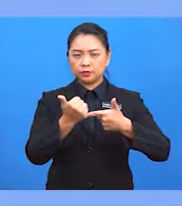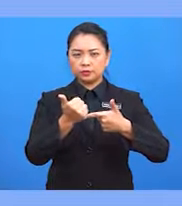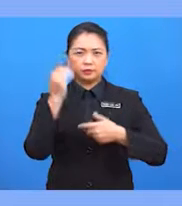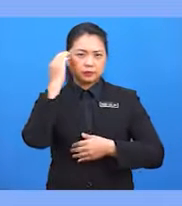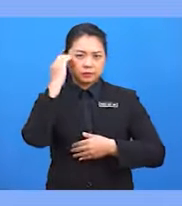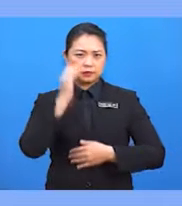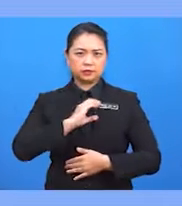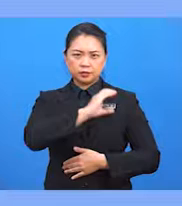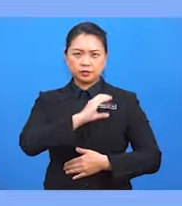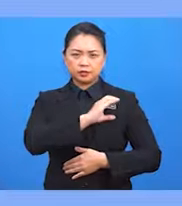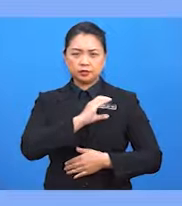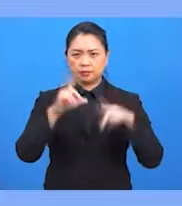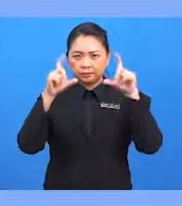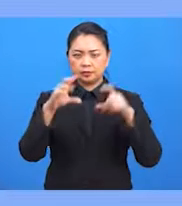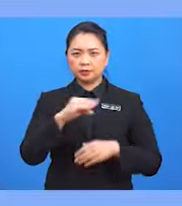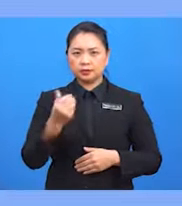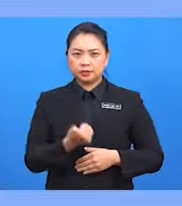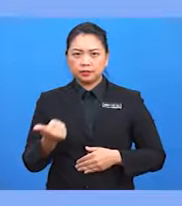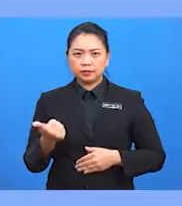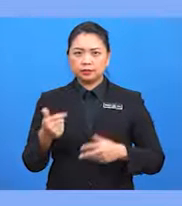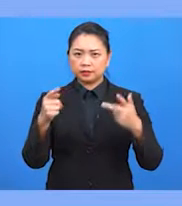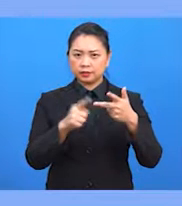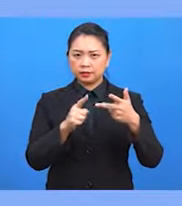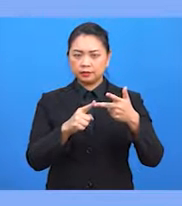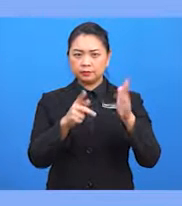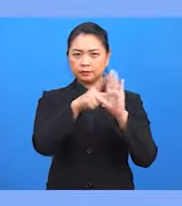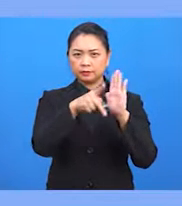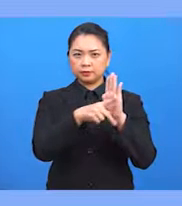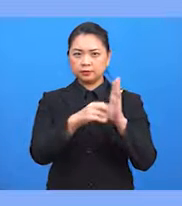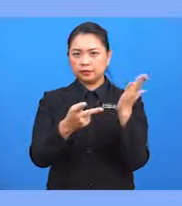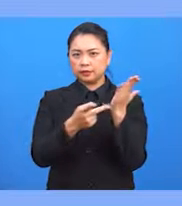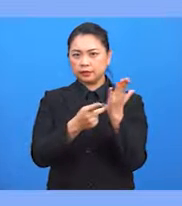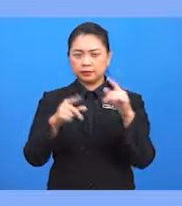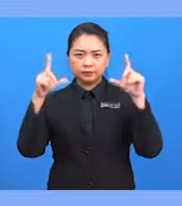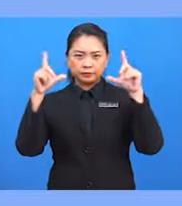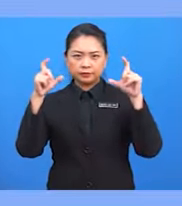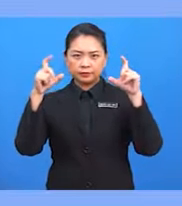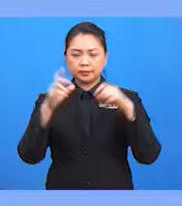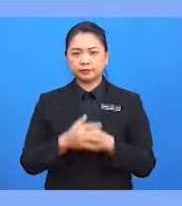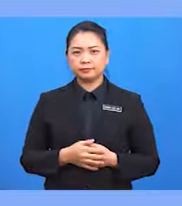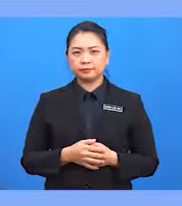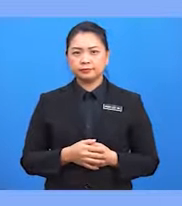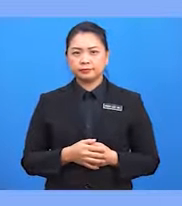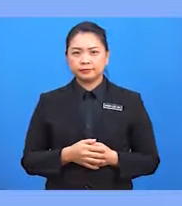kamera dan aksesorinya, prinsip dan teknik yang diaplikasikan dalam seni fotografi.